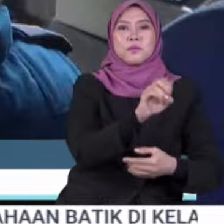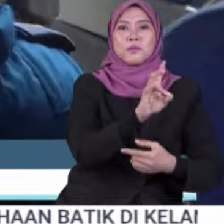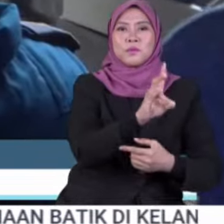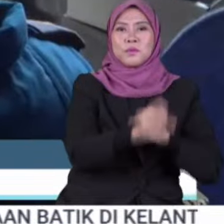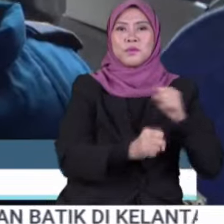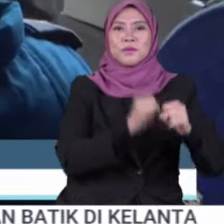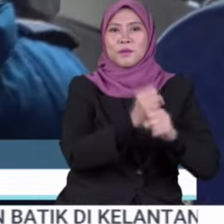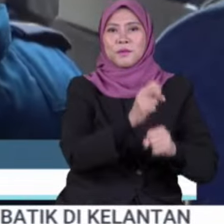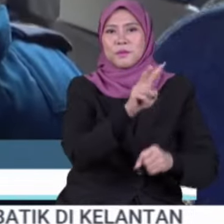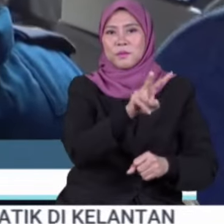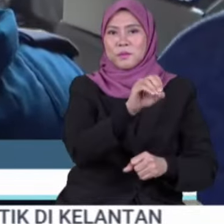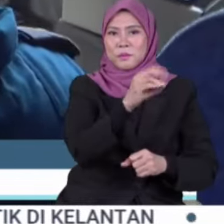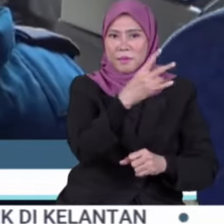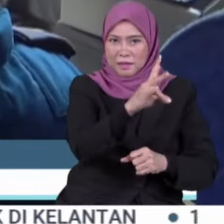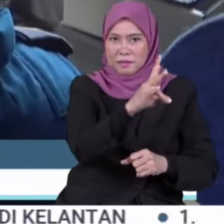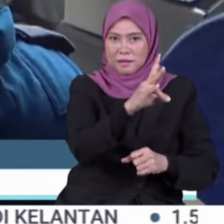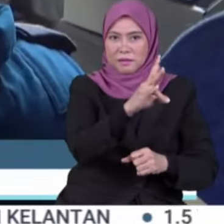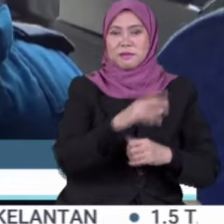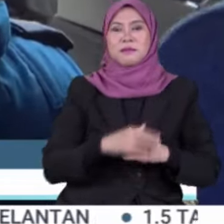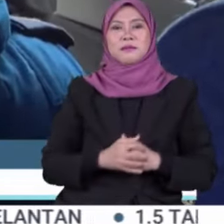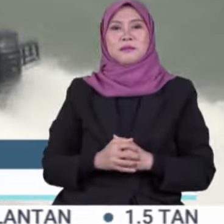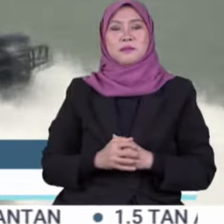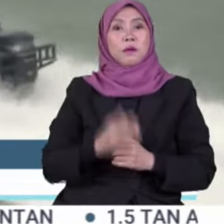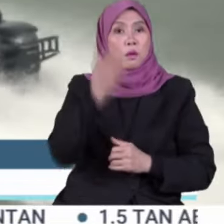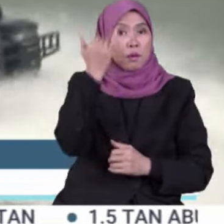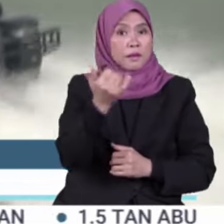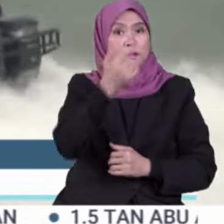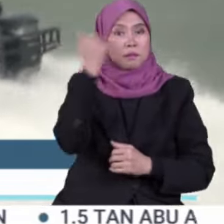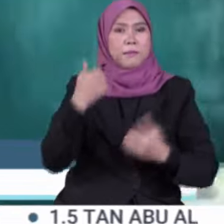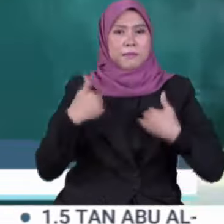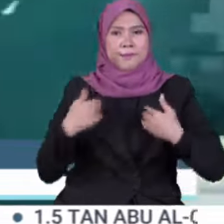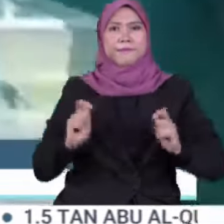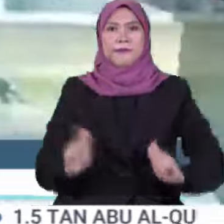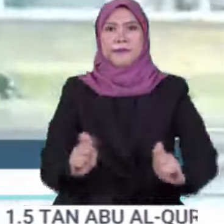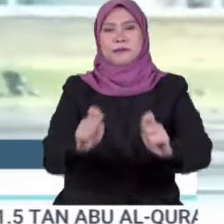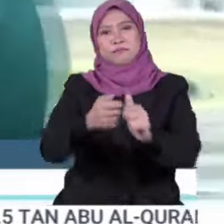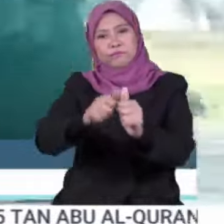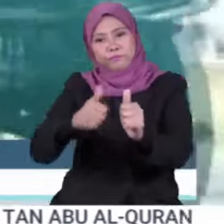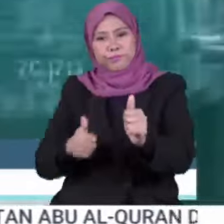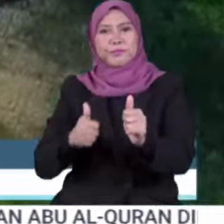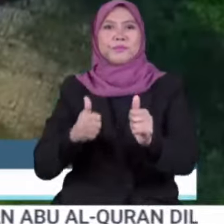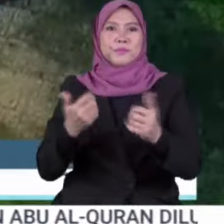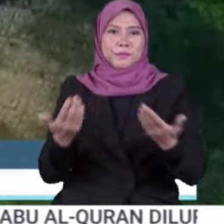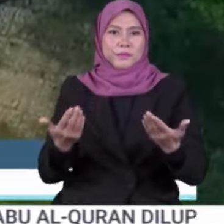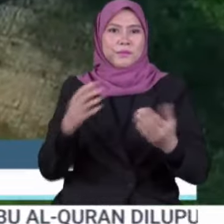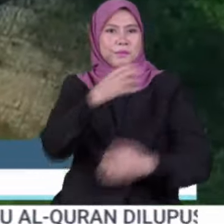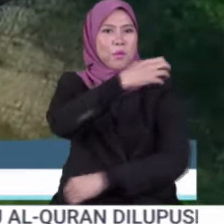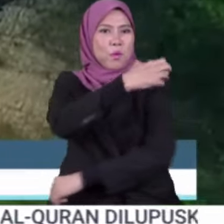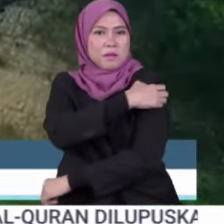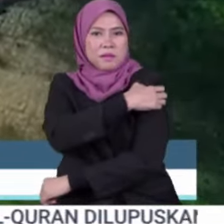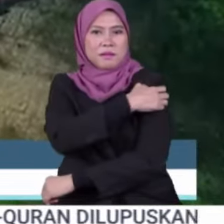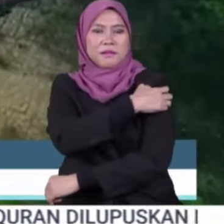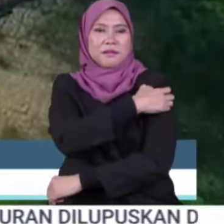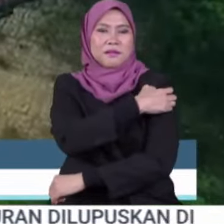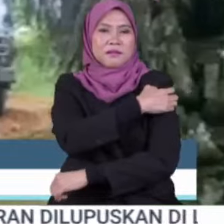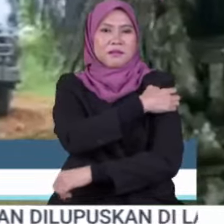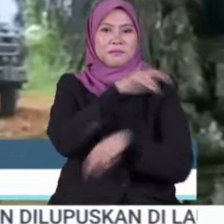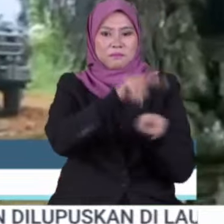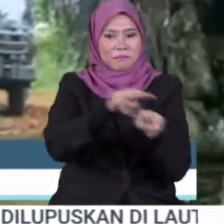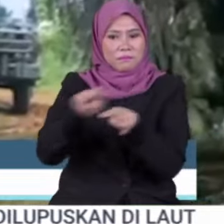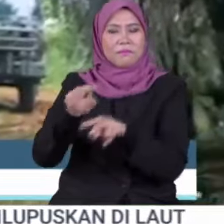tahun 2017 kerana beberapa tindakan pencegahan dan juga penguatkuasaan oleh